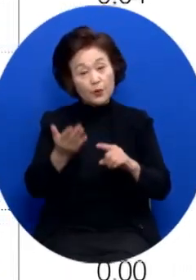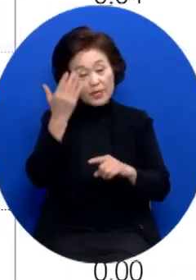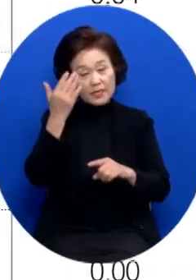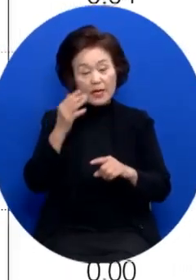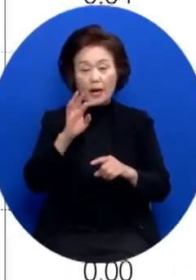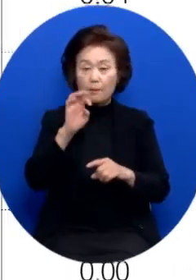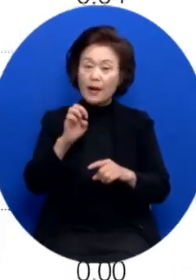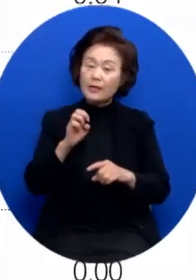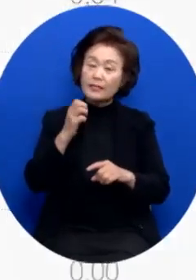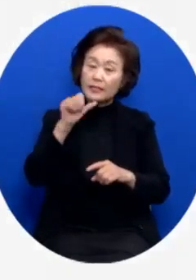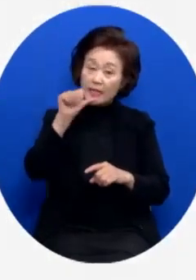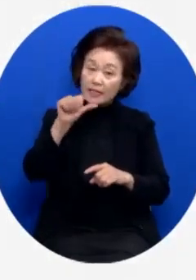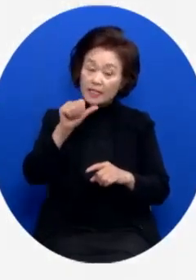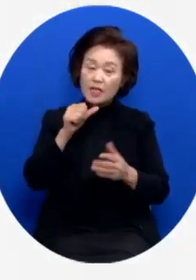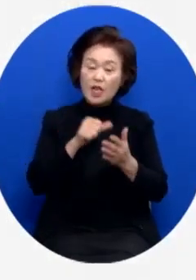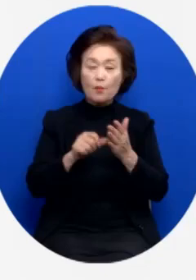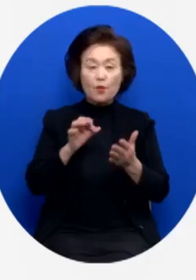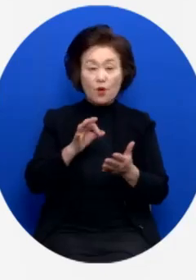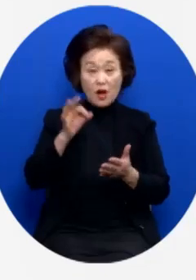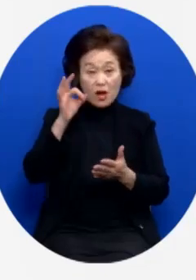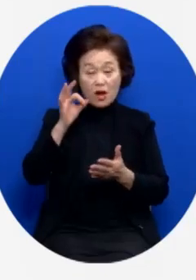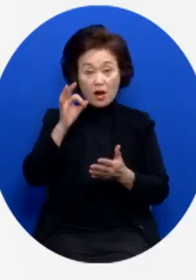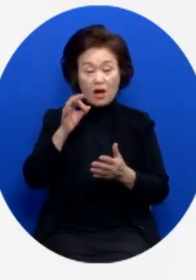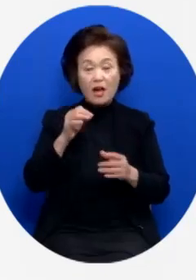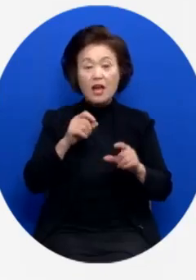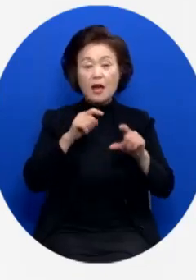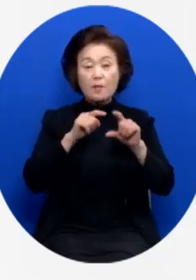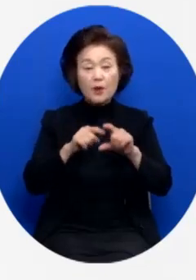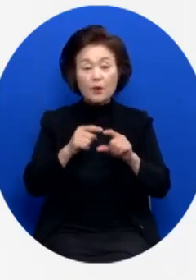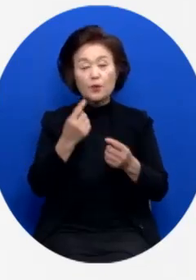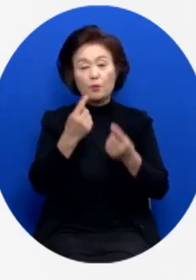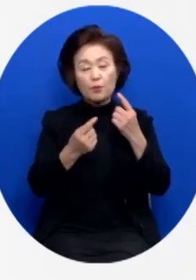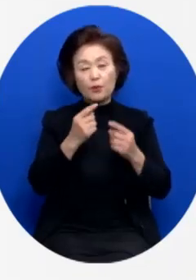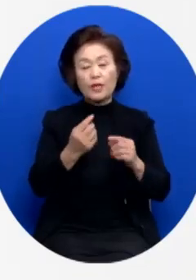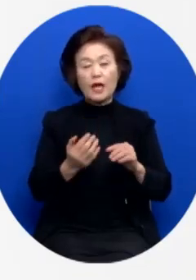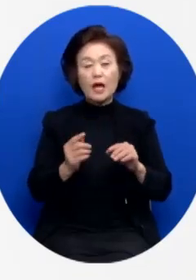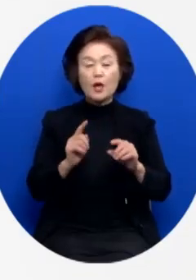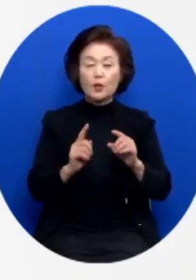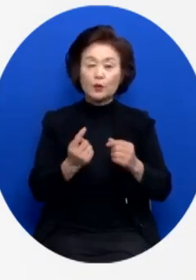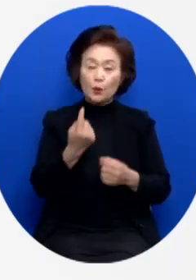45개 품목의 물가 상승률이 전체 평균보다 높은 것으로 조사됐습니다.